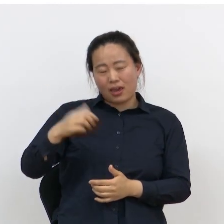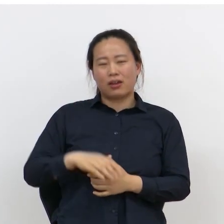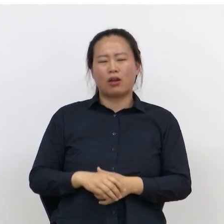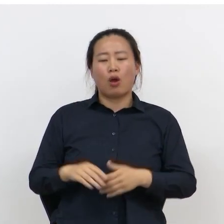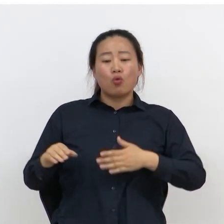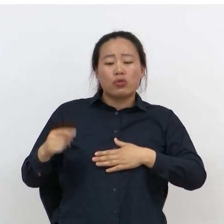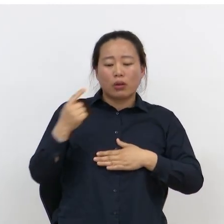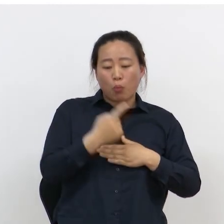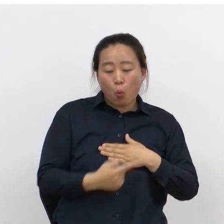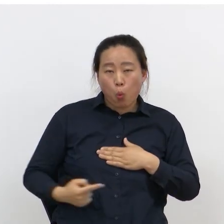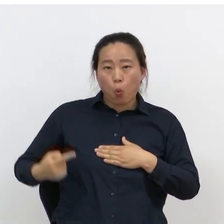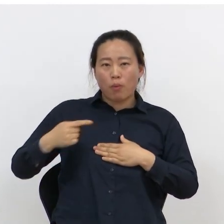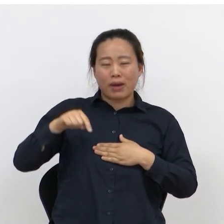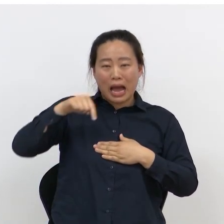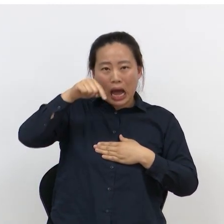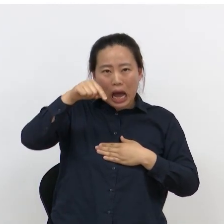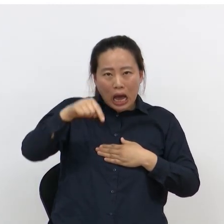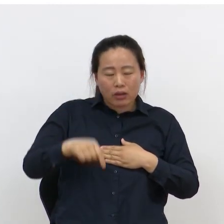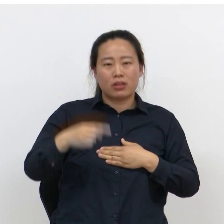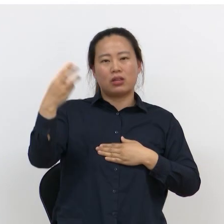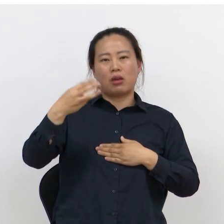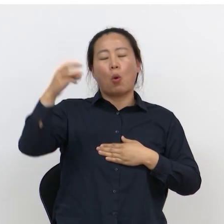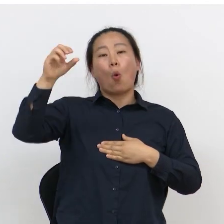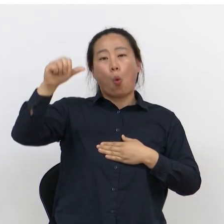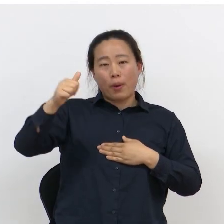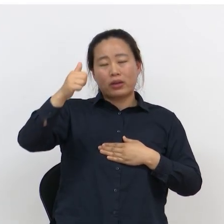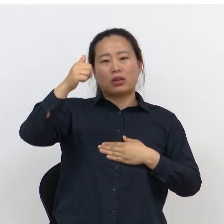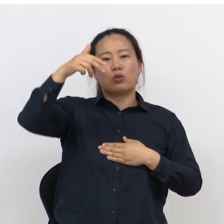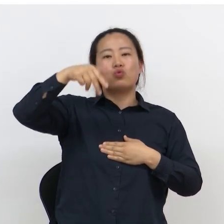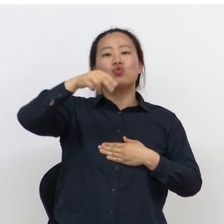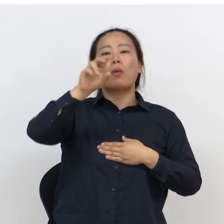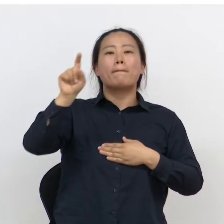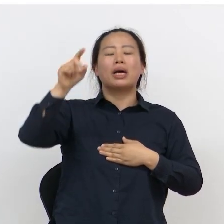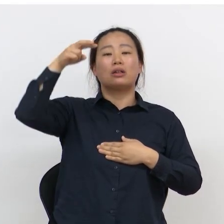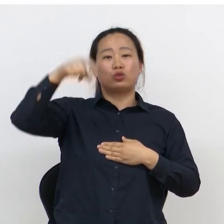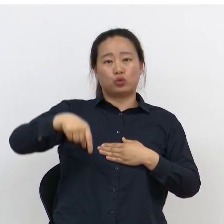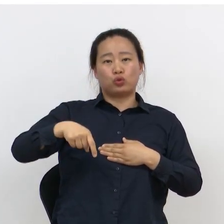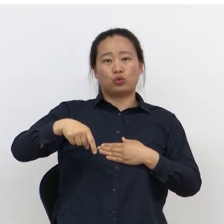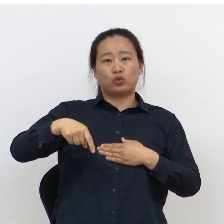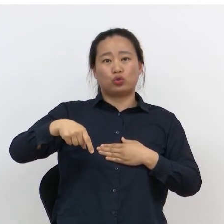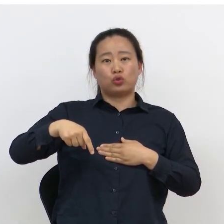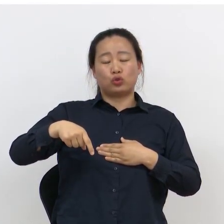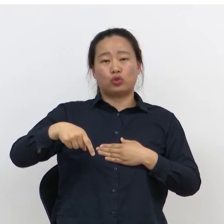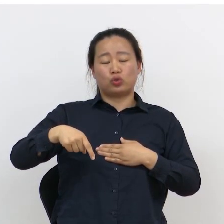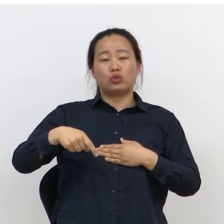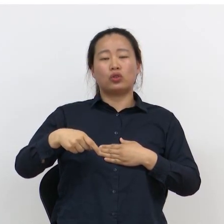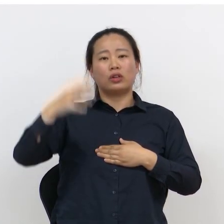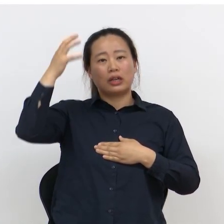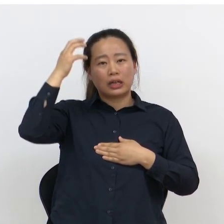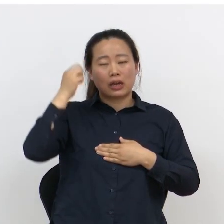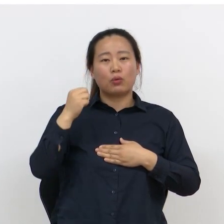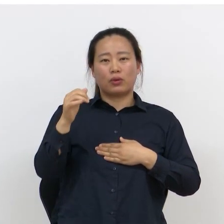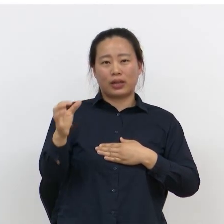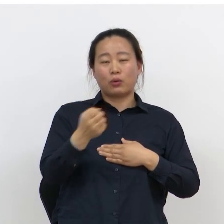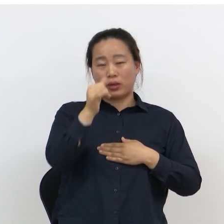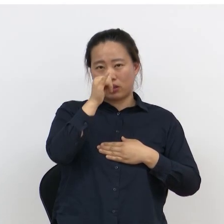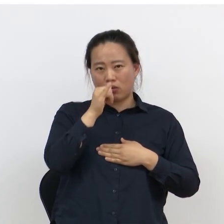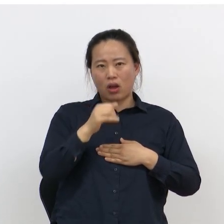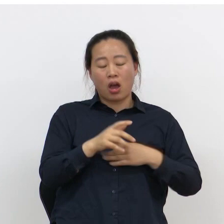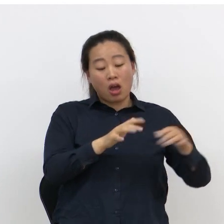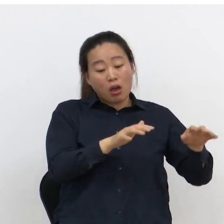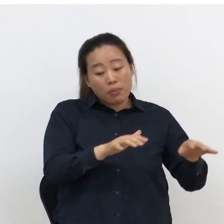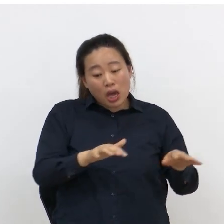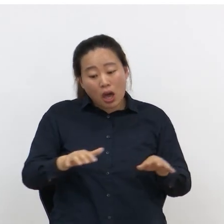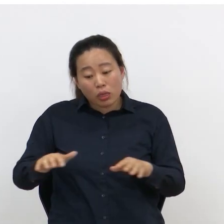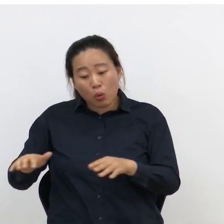우리 몸에서는요 무려 3,500개의 주파수를 구분해서 뇌로 보내준다. 그러니까 피아노